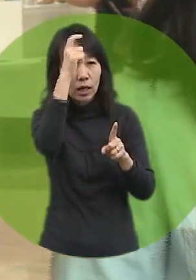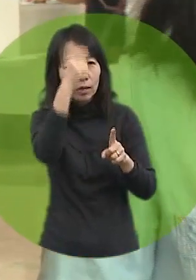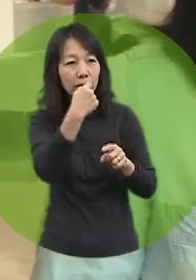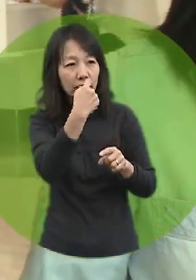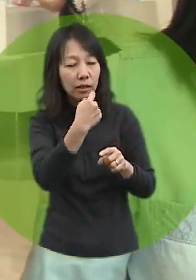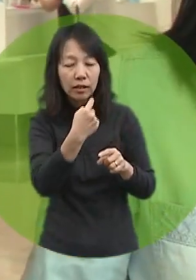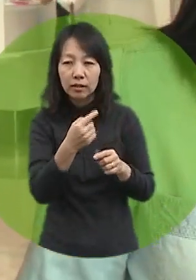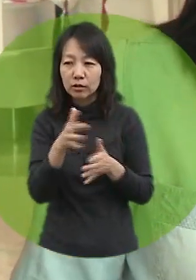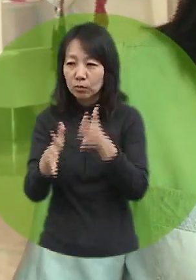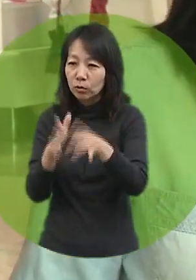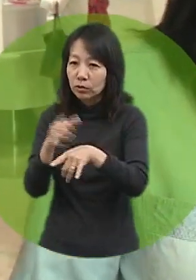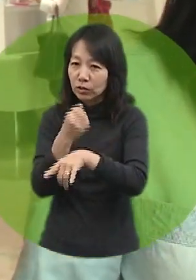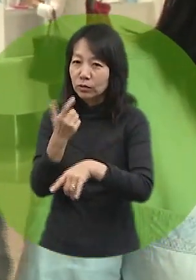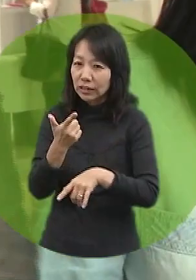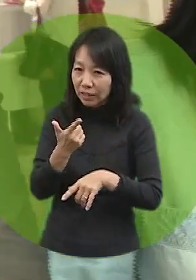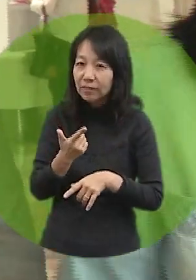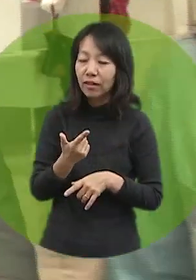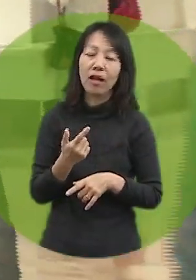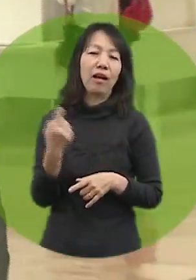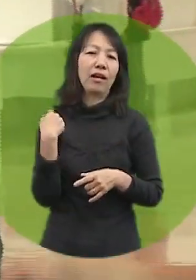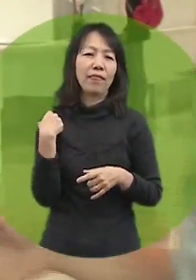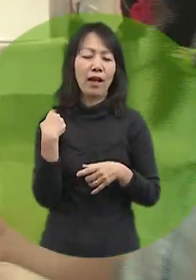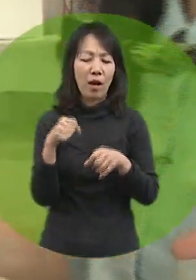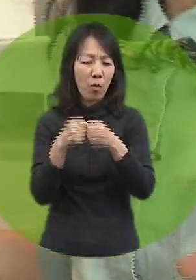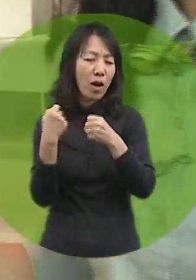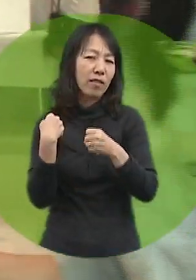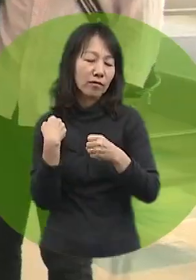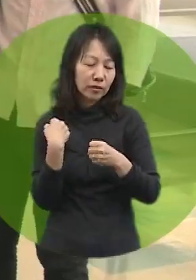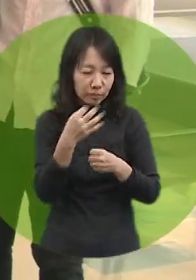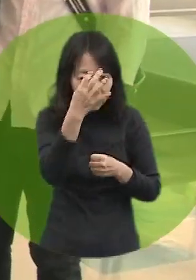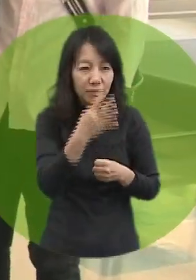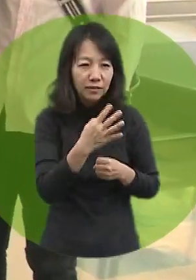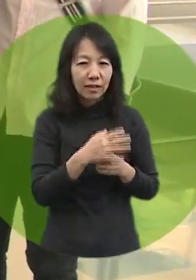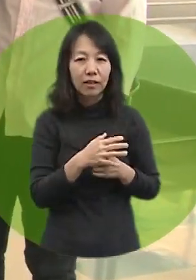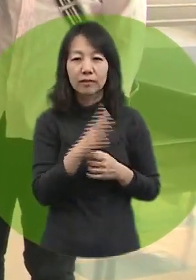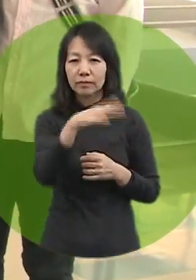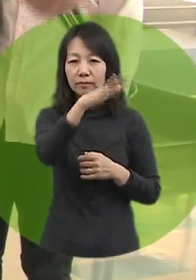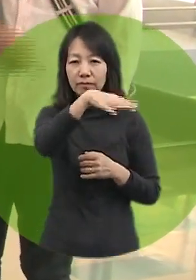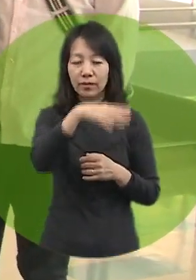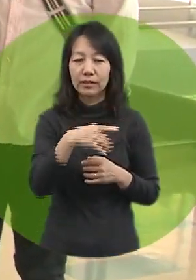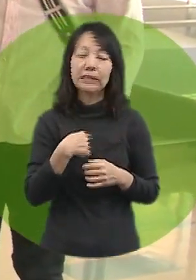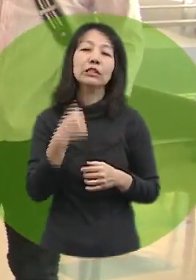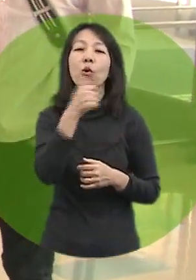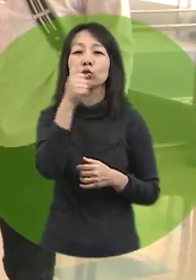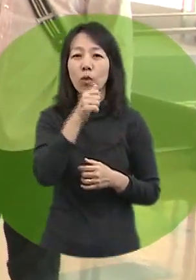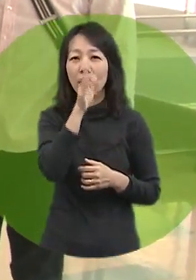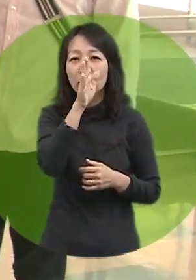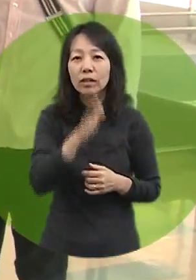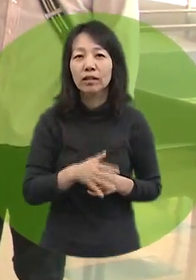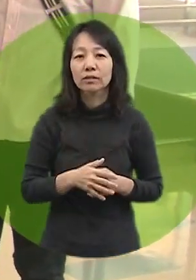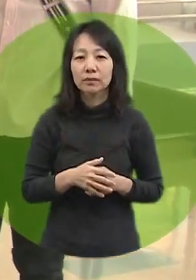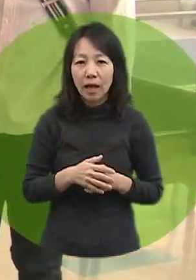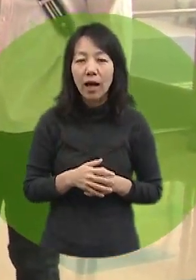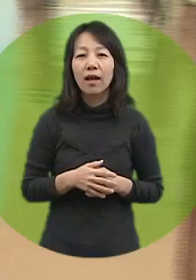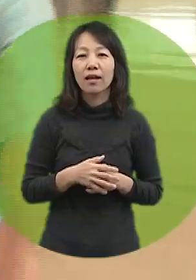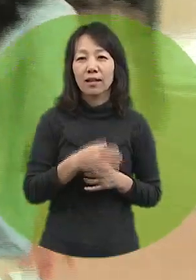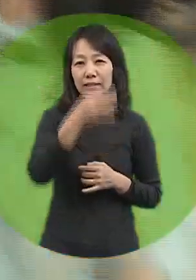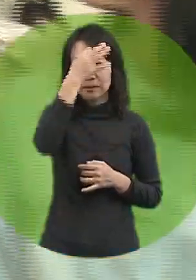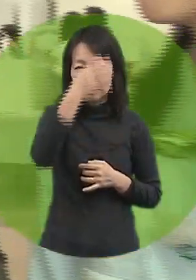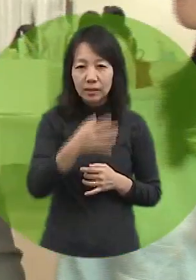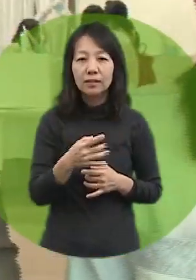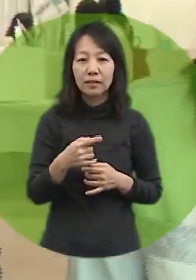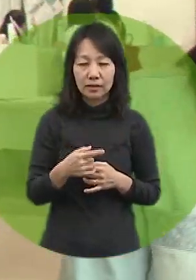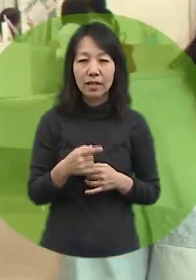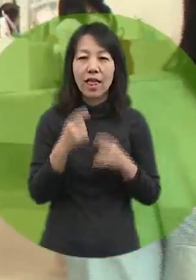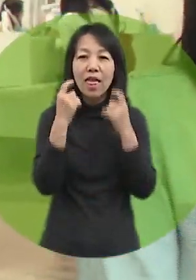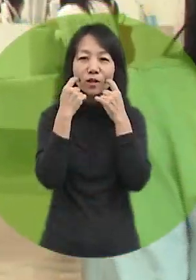選手じゃないんだ。 ちょっと肩壊しちゃって。 違う、 ちょっと行ってきますね。 ちょっと待って待って、 違う、は い、ちゃんと自己紹介してください。 どうも、はい、久保は